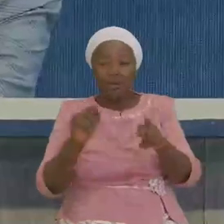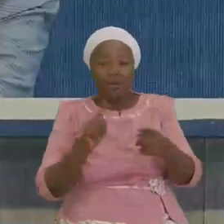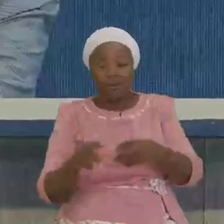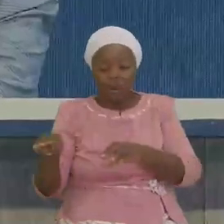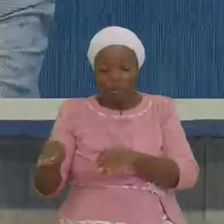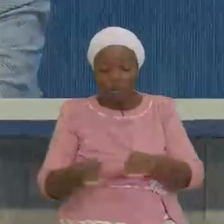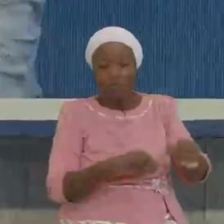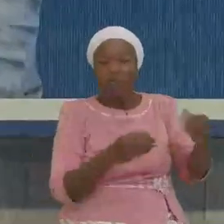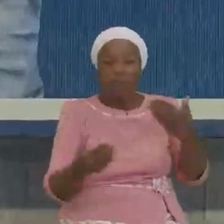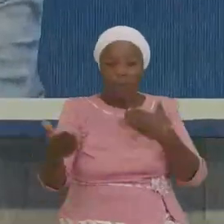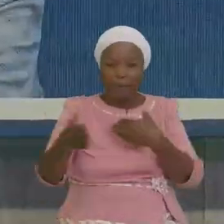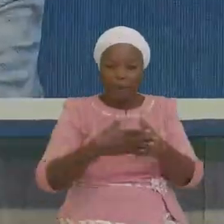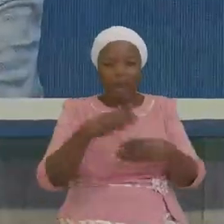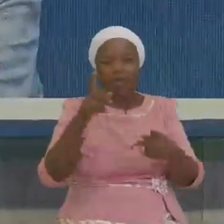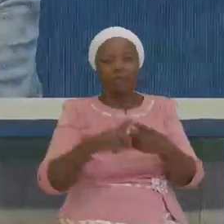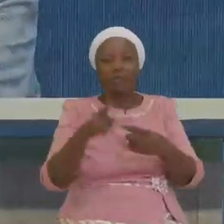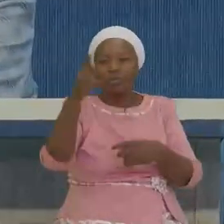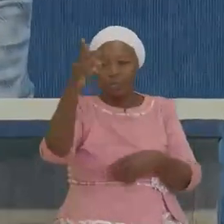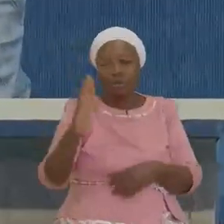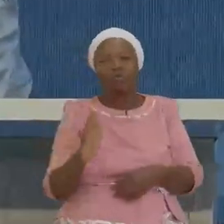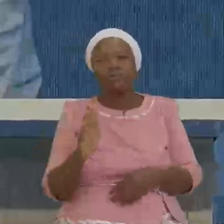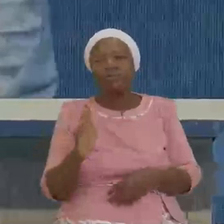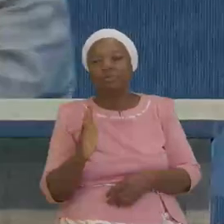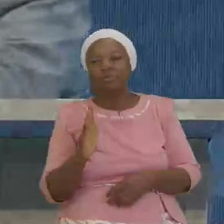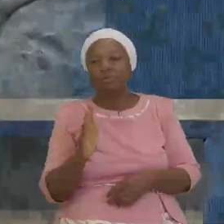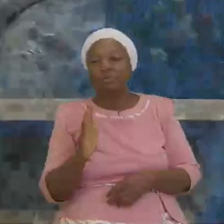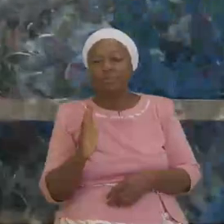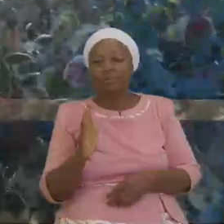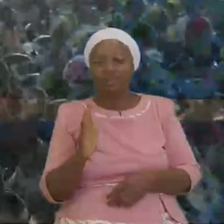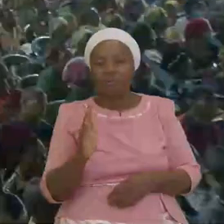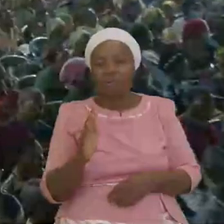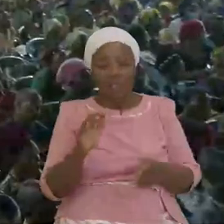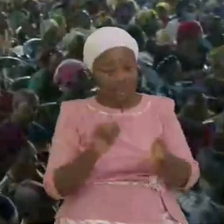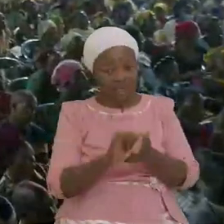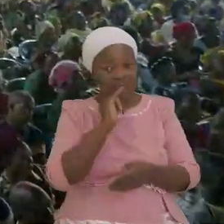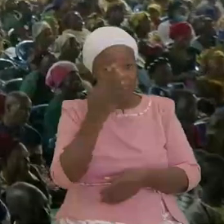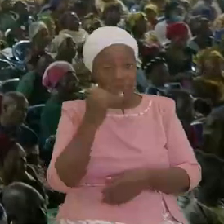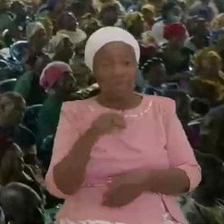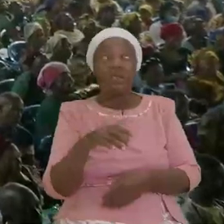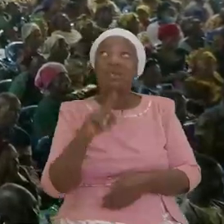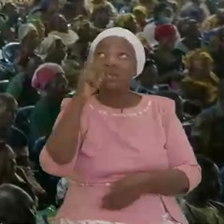est venue, c'est nous qui devons revenir à Dieu.